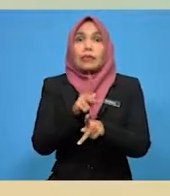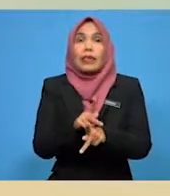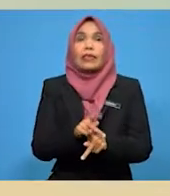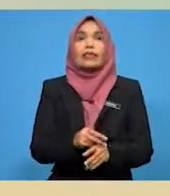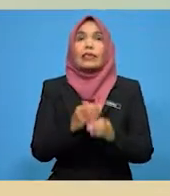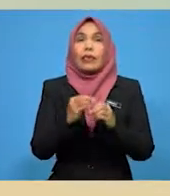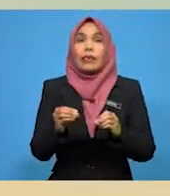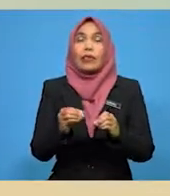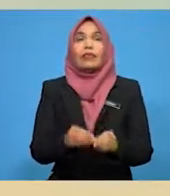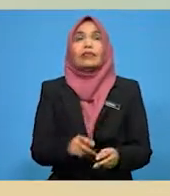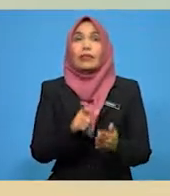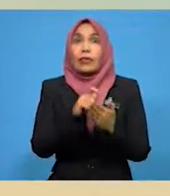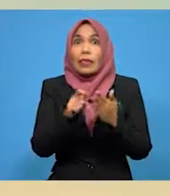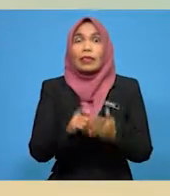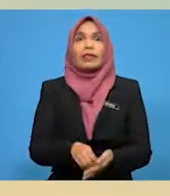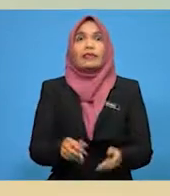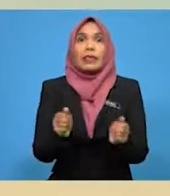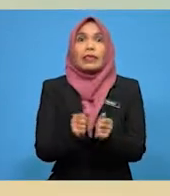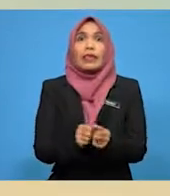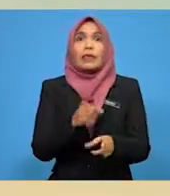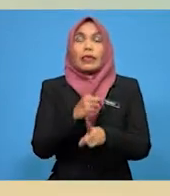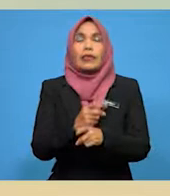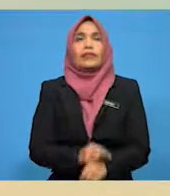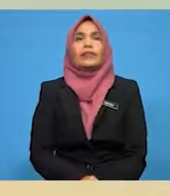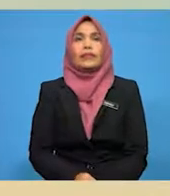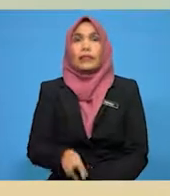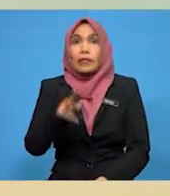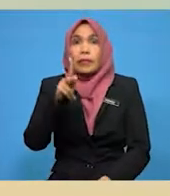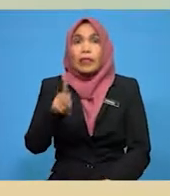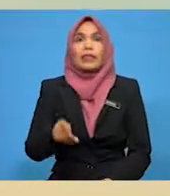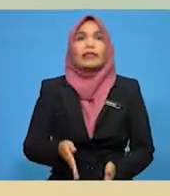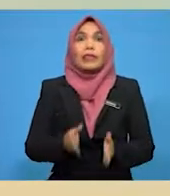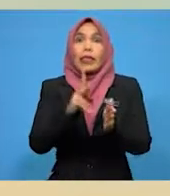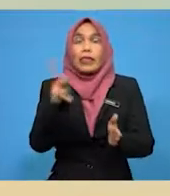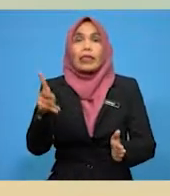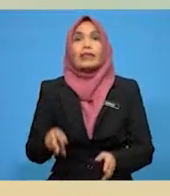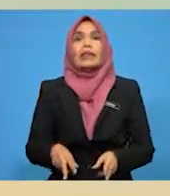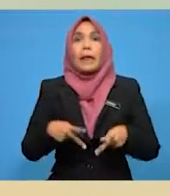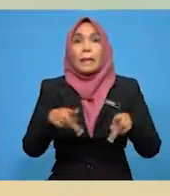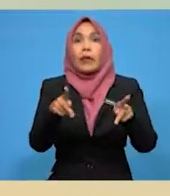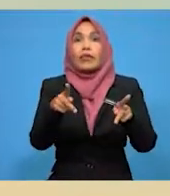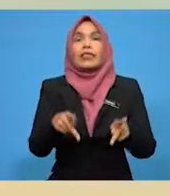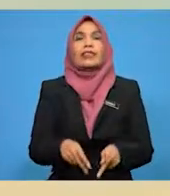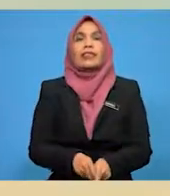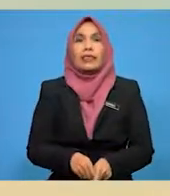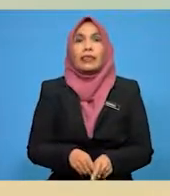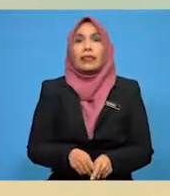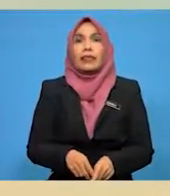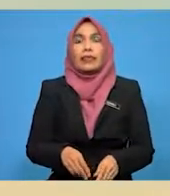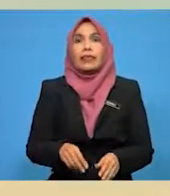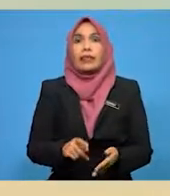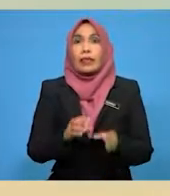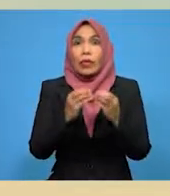betul. Yang kedua, pelajar perlu menjalankan proses pengendalian telur tetasan ayam dengan